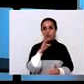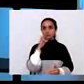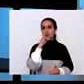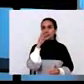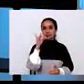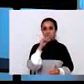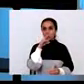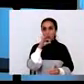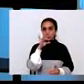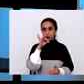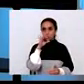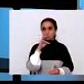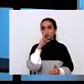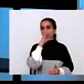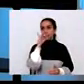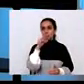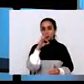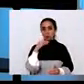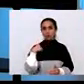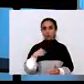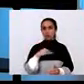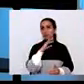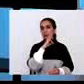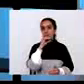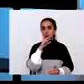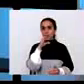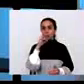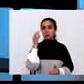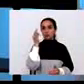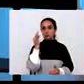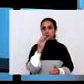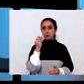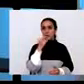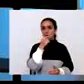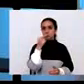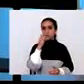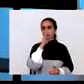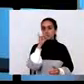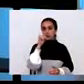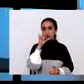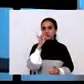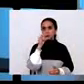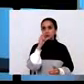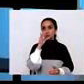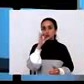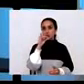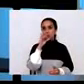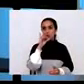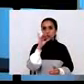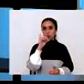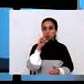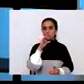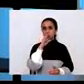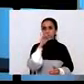ни по-русски, ни по-французски, ни по-немецки. Мы поставили отрицание «не» и союзы «ни», «ни»,